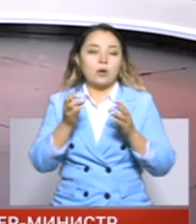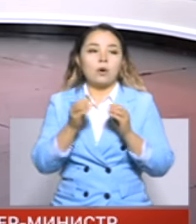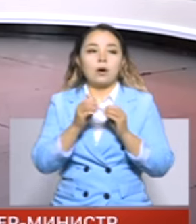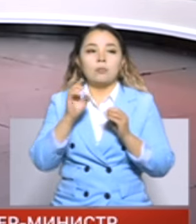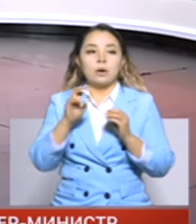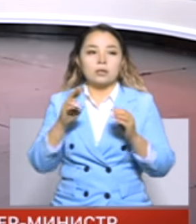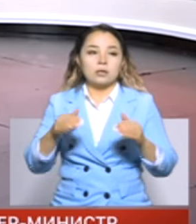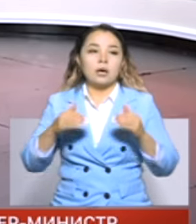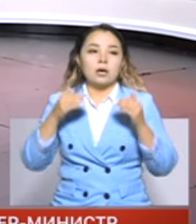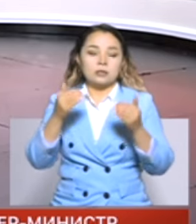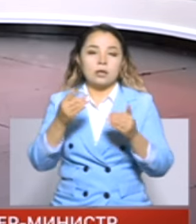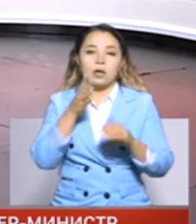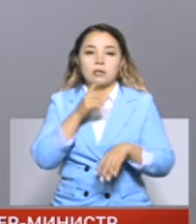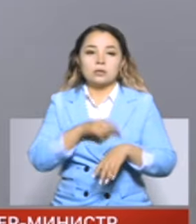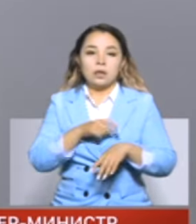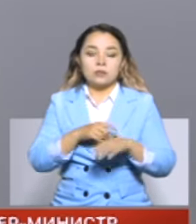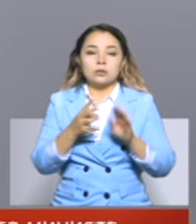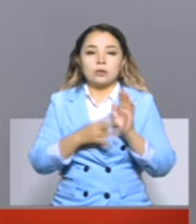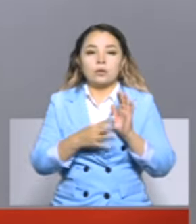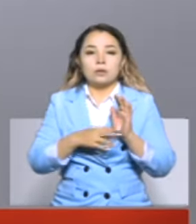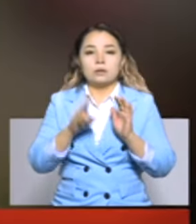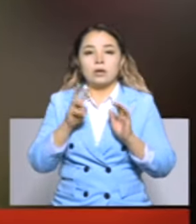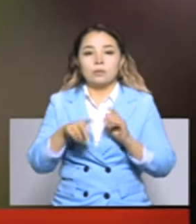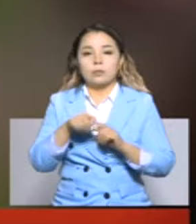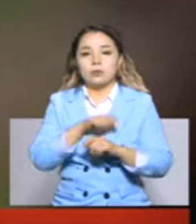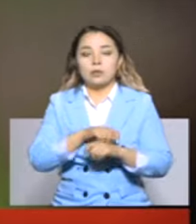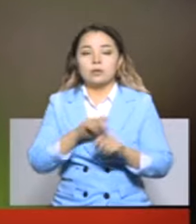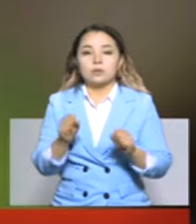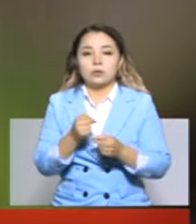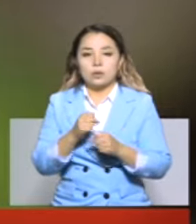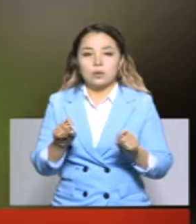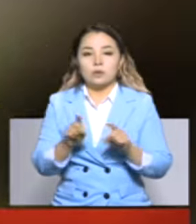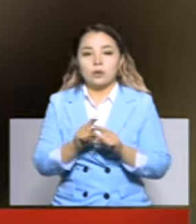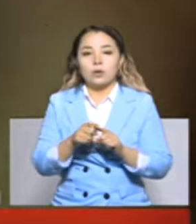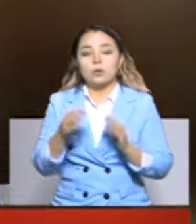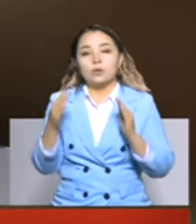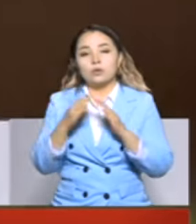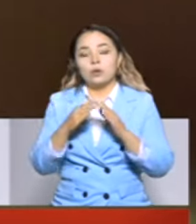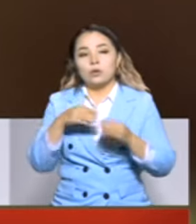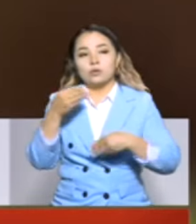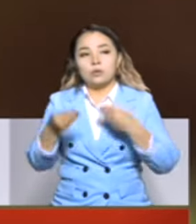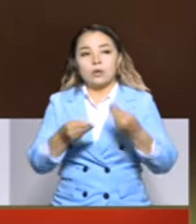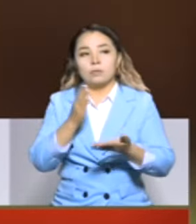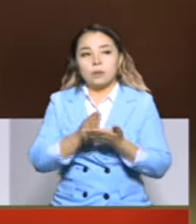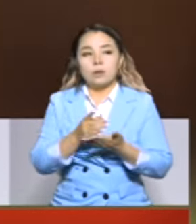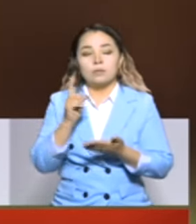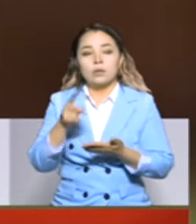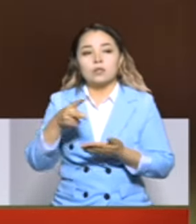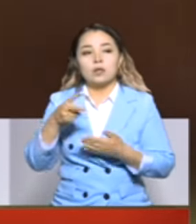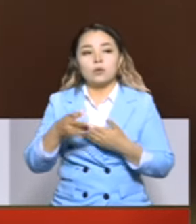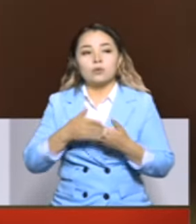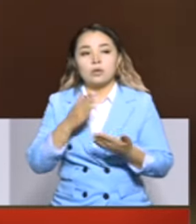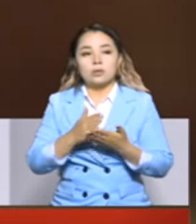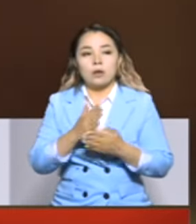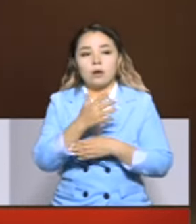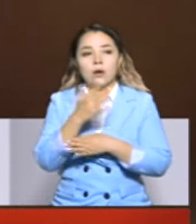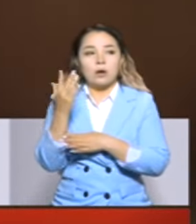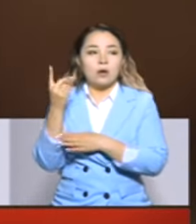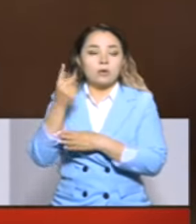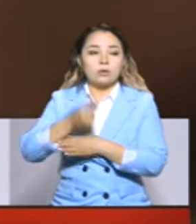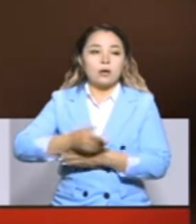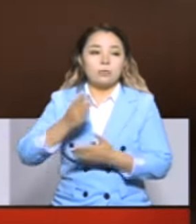жеткенін айтады. Сағатына 90 шақырым жылдамдықпен жүйткіген жел үйлердің шатырын ұшырған. 1200-ден астам ағаш